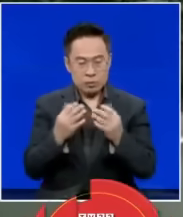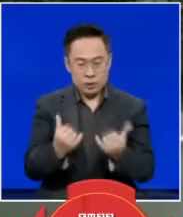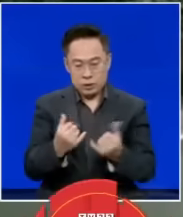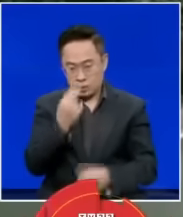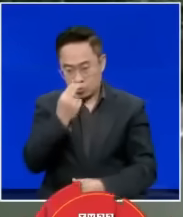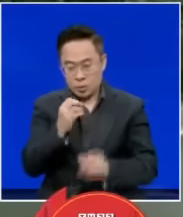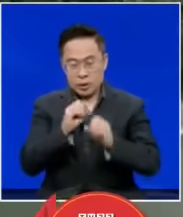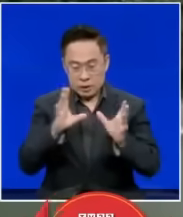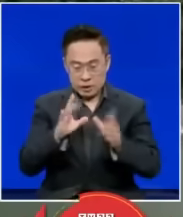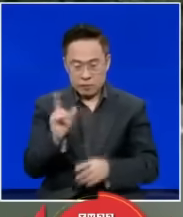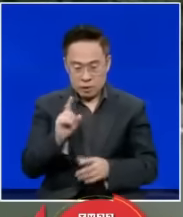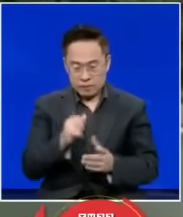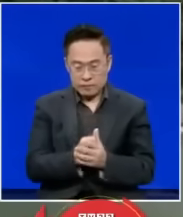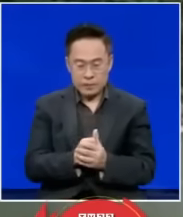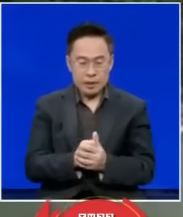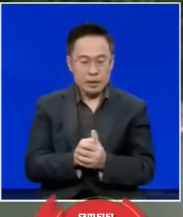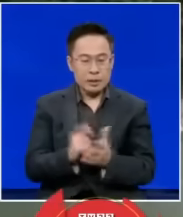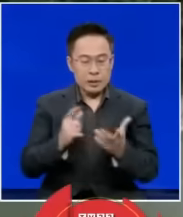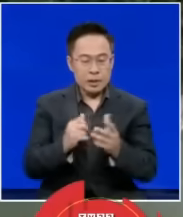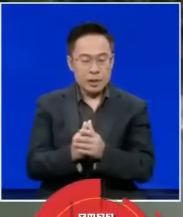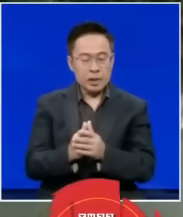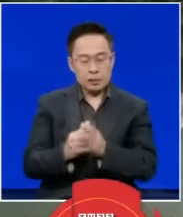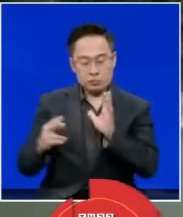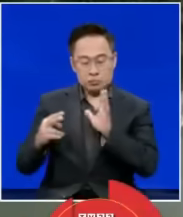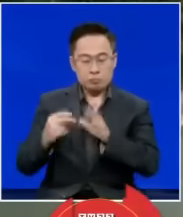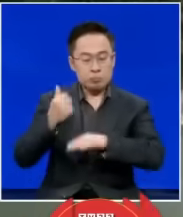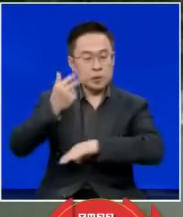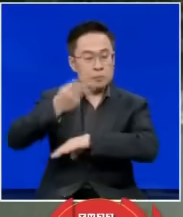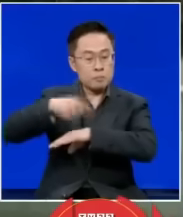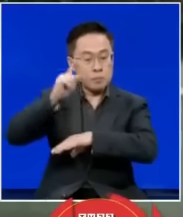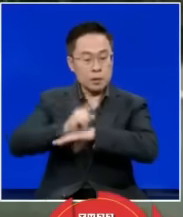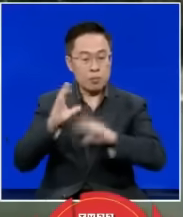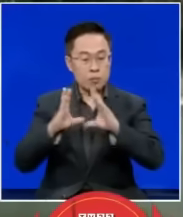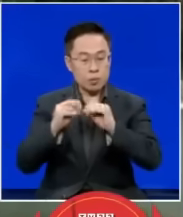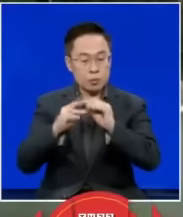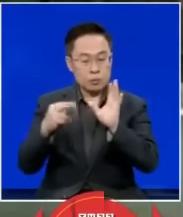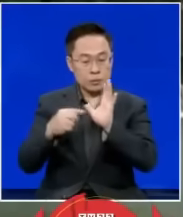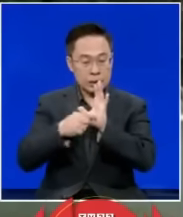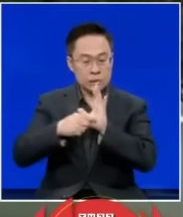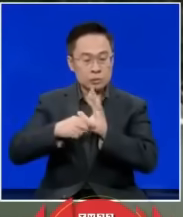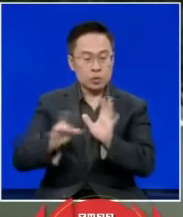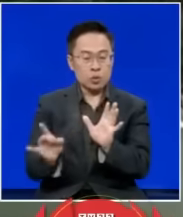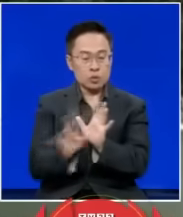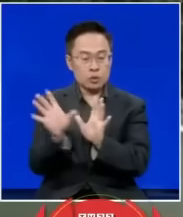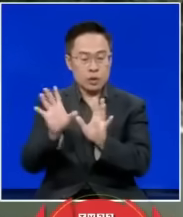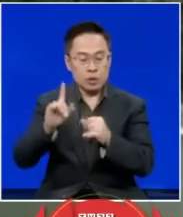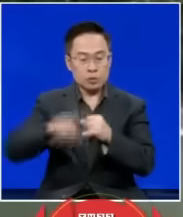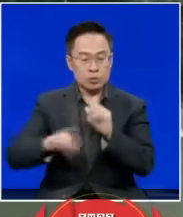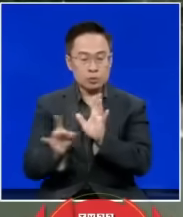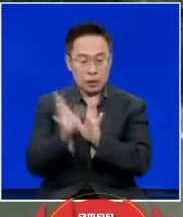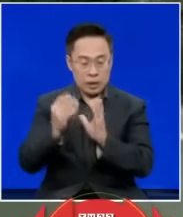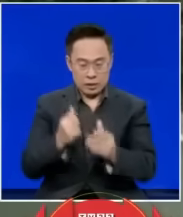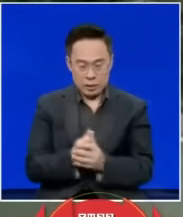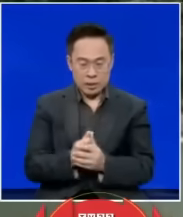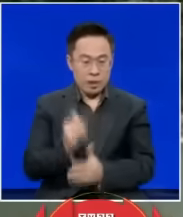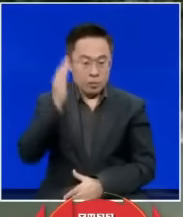ราบอกไปว่าจะเป็นนัดส่งท้ายของคุณสุทินไหมหลังจากมีข่าวว่าจะปรับครม.แล้วก็คุณเศรษฐาอาจ